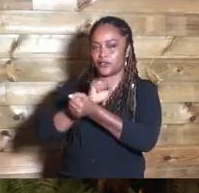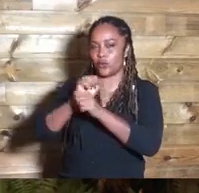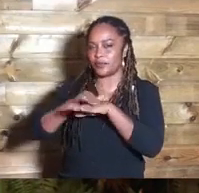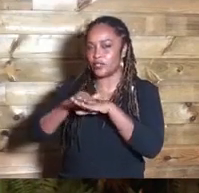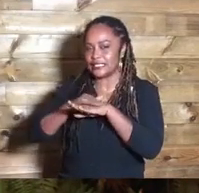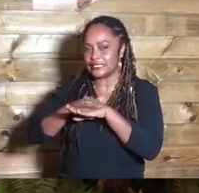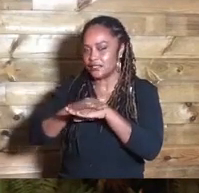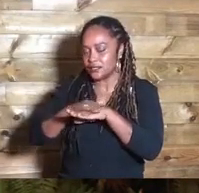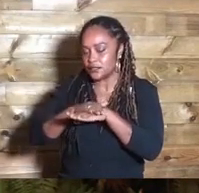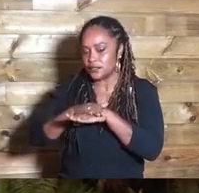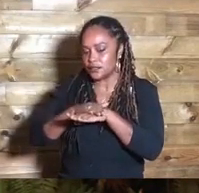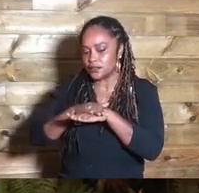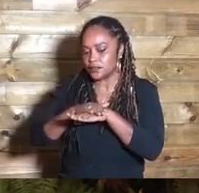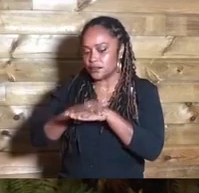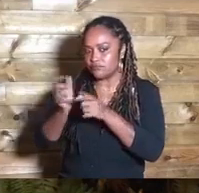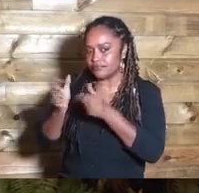et que sans